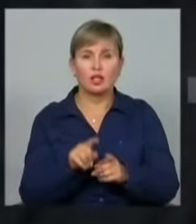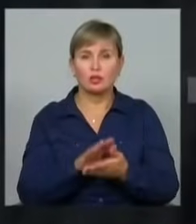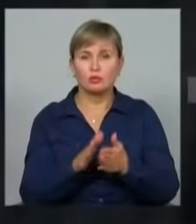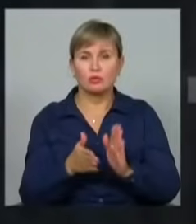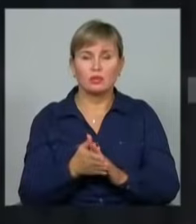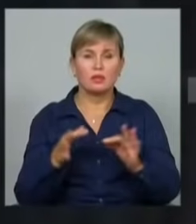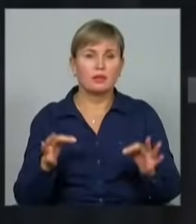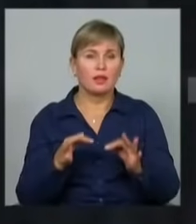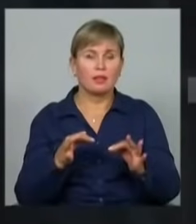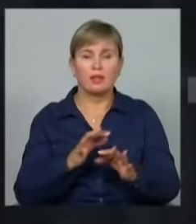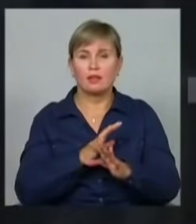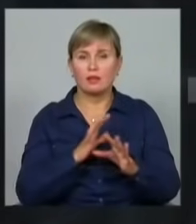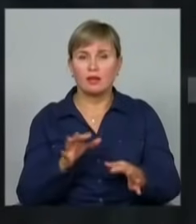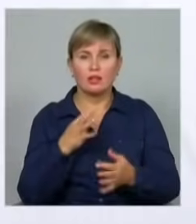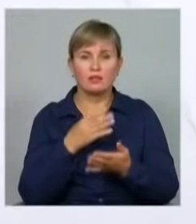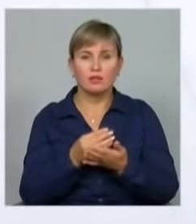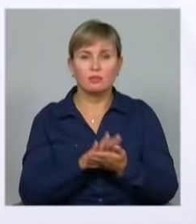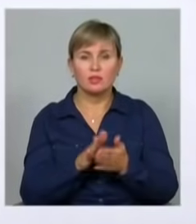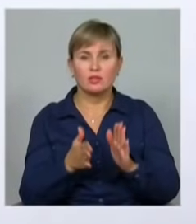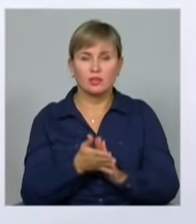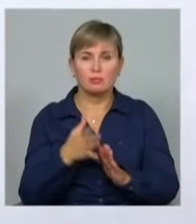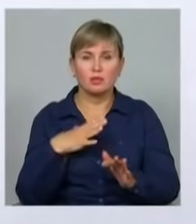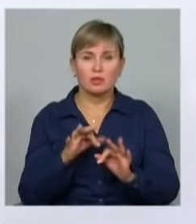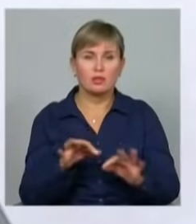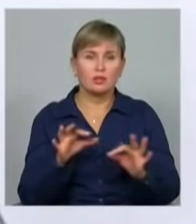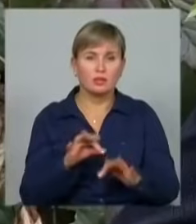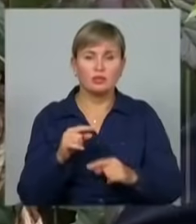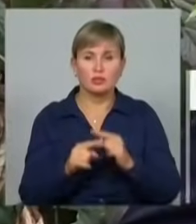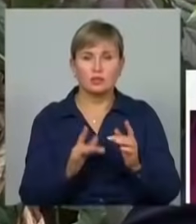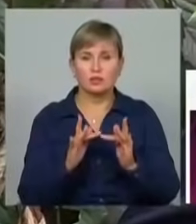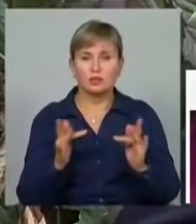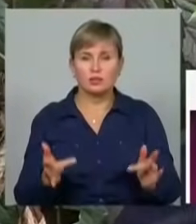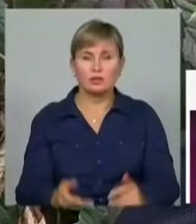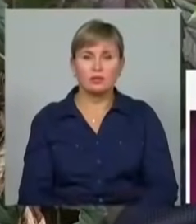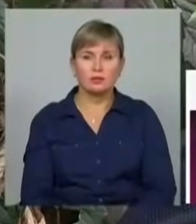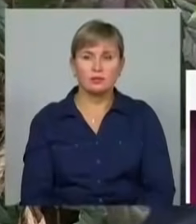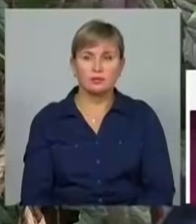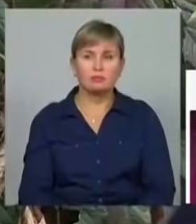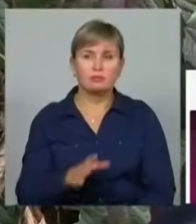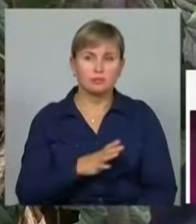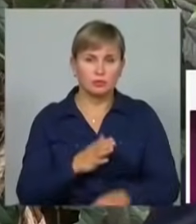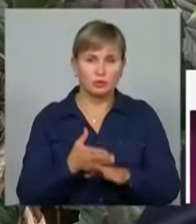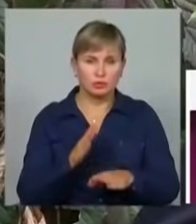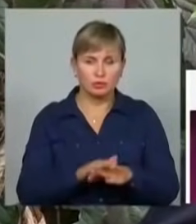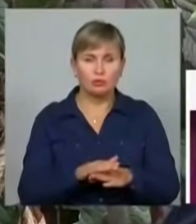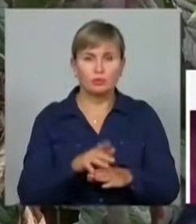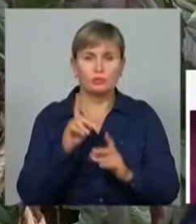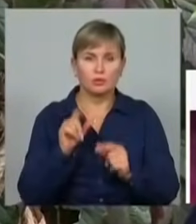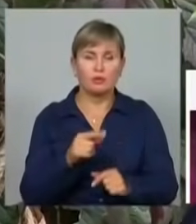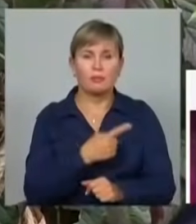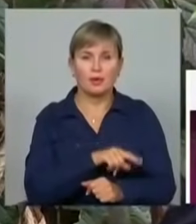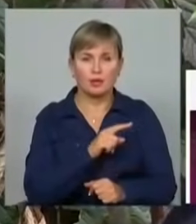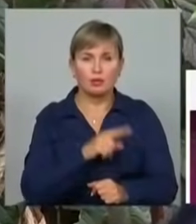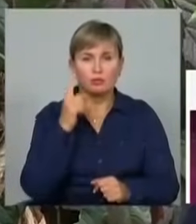он никогда не оказывался. О своем состоянии потерпевший рассказал в социальных сетях. Удар был сильный, но я поехал в больницу,